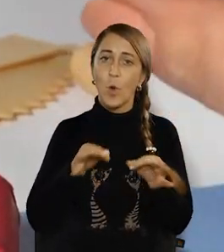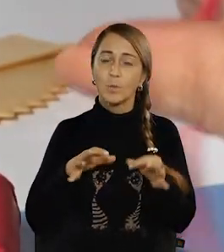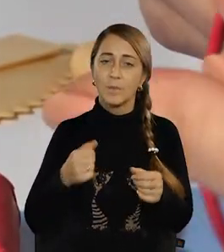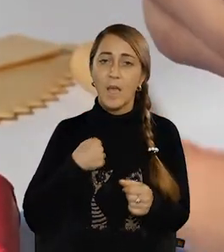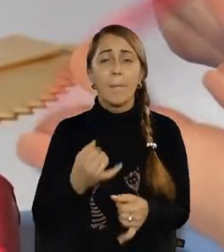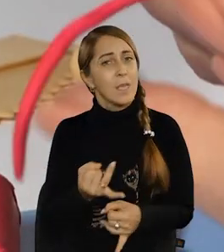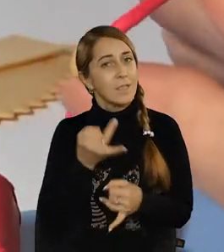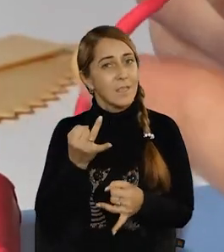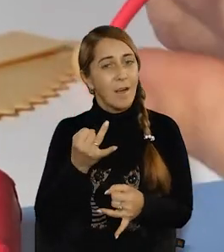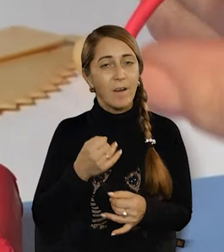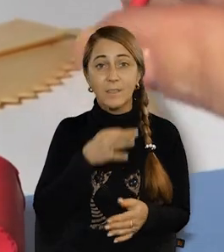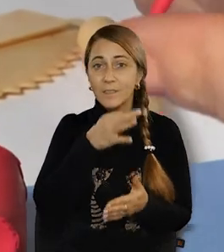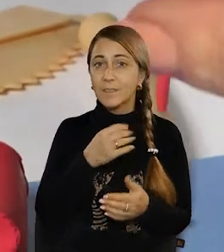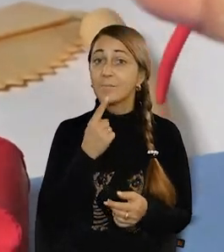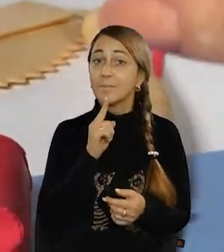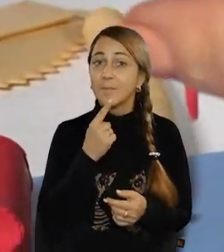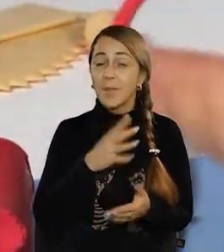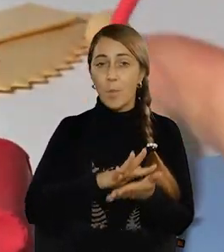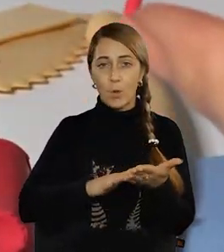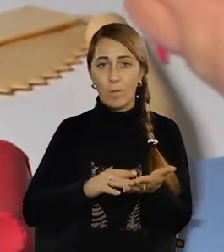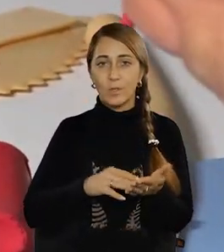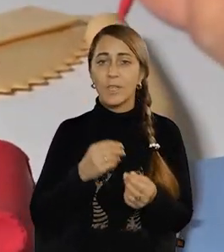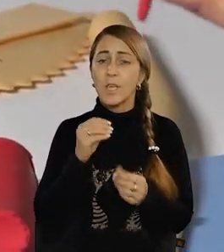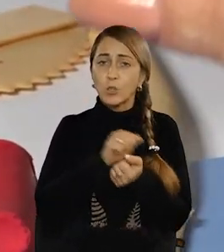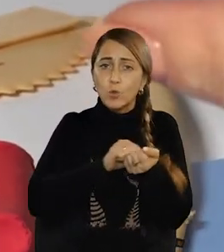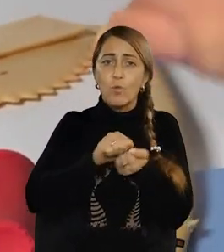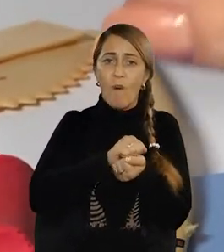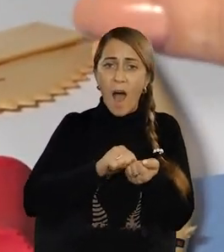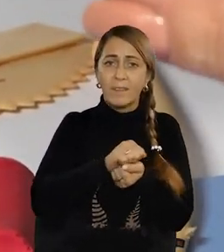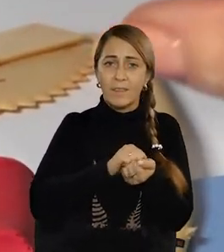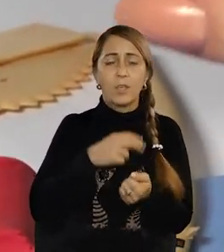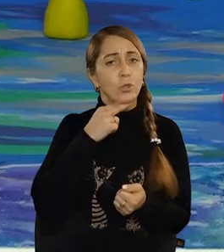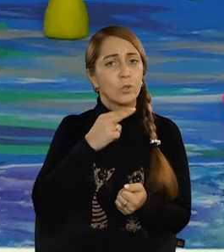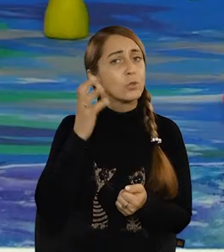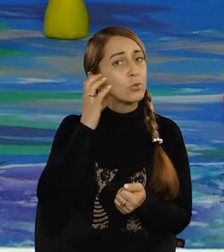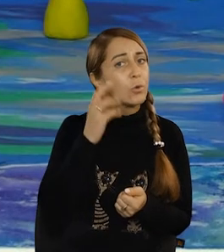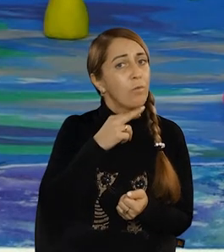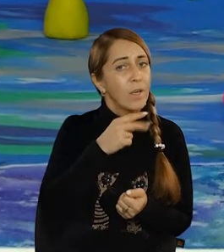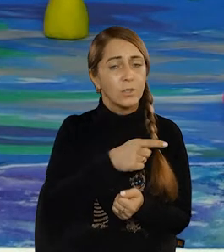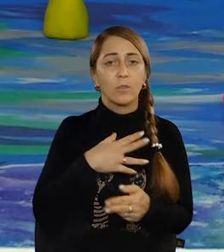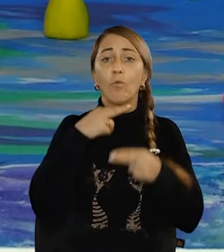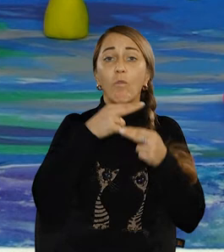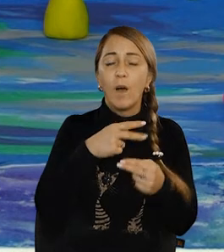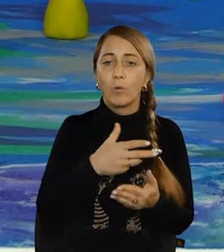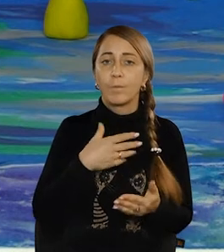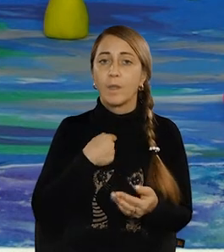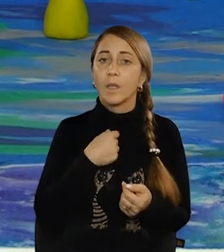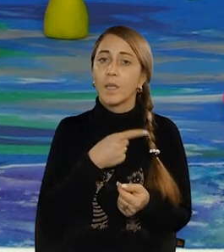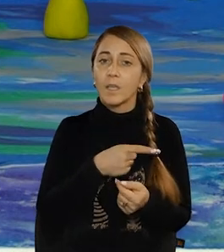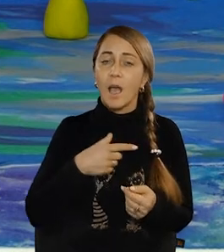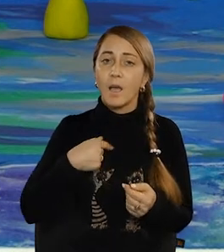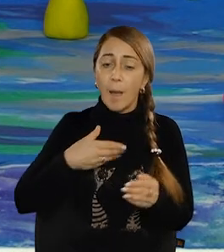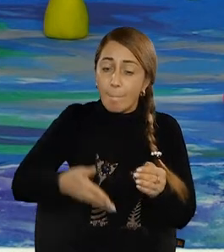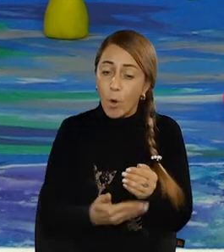мені цікаво», – промовила мармеладка, продовжуючи жувати. «Слухаю уважно. Якщо ви звернули увагу, то я